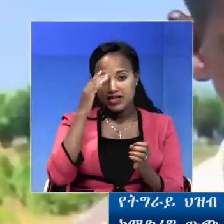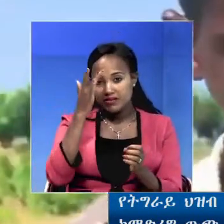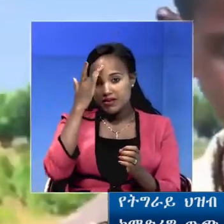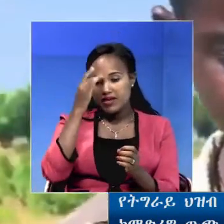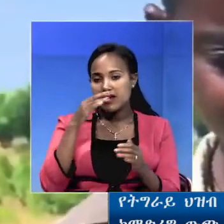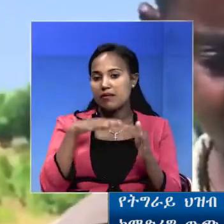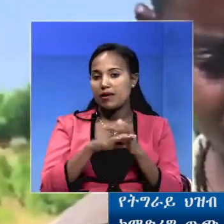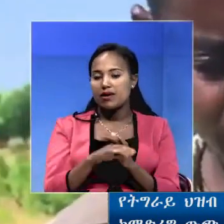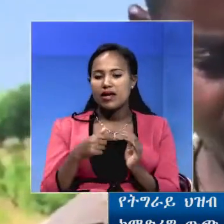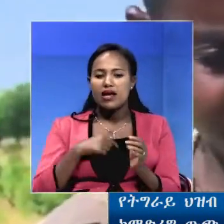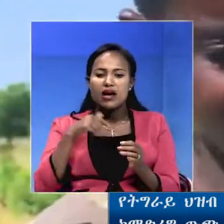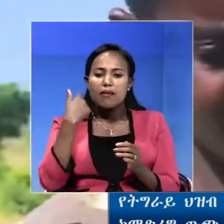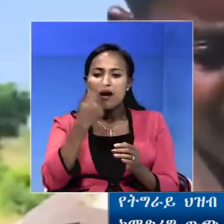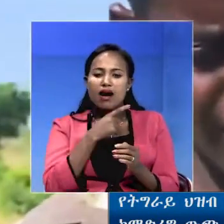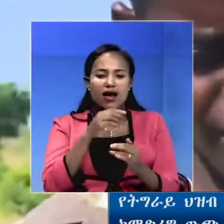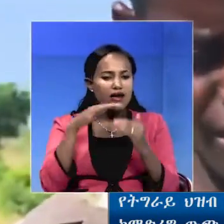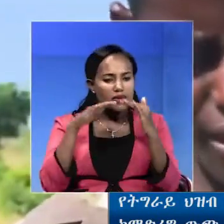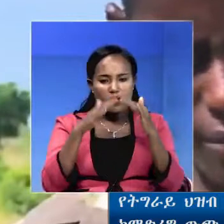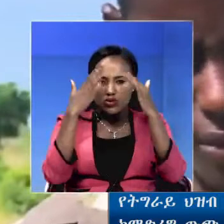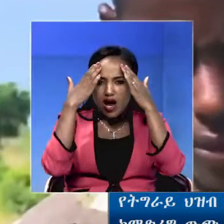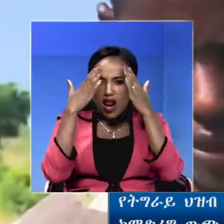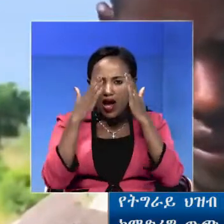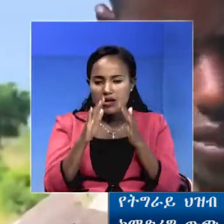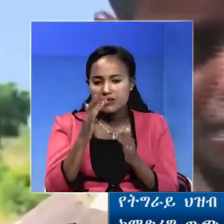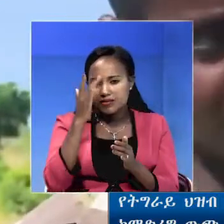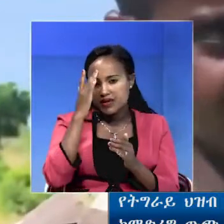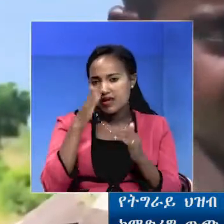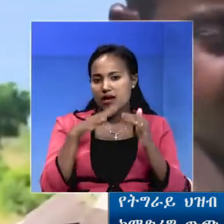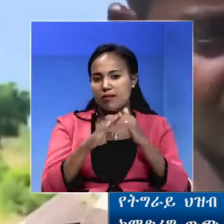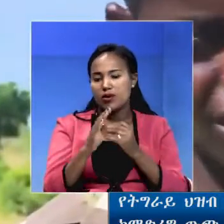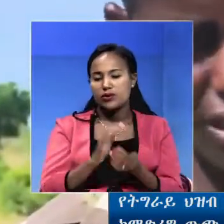ጋር እንደሚተኩስ ከማን ጋር እንደሚ